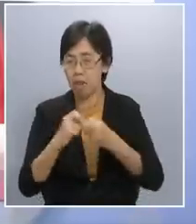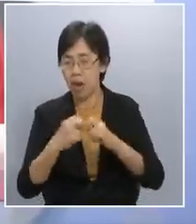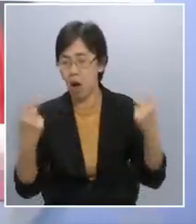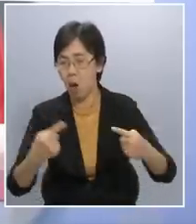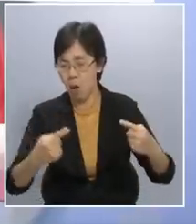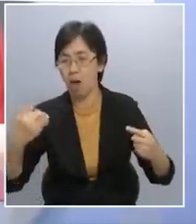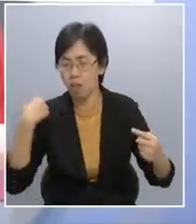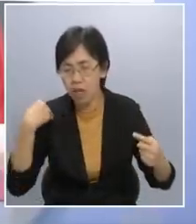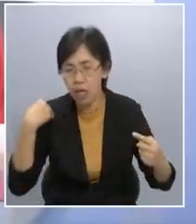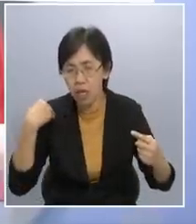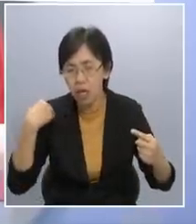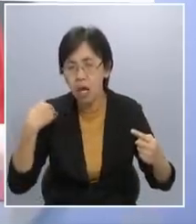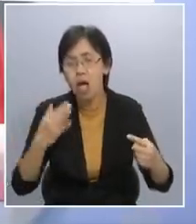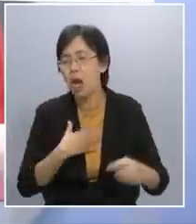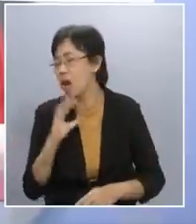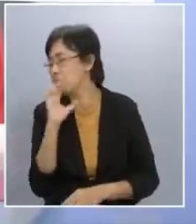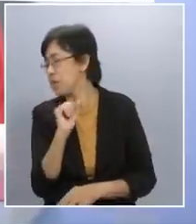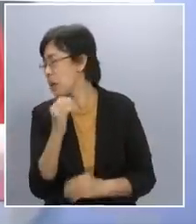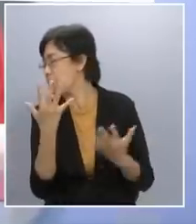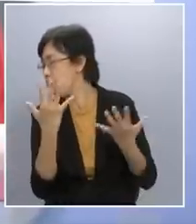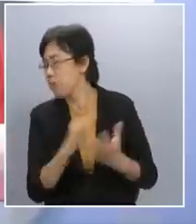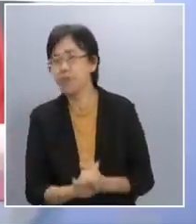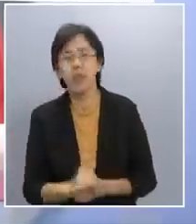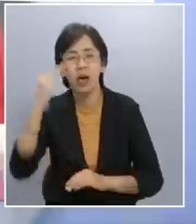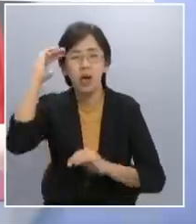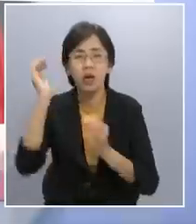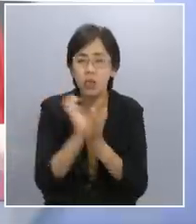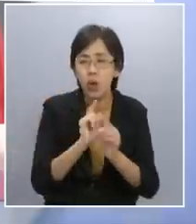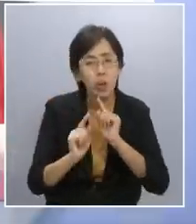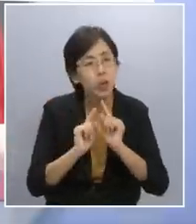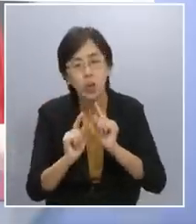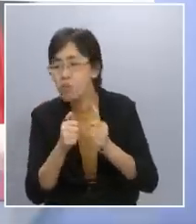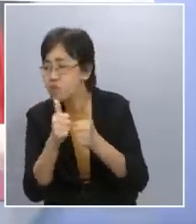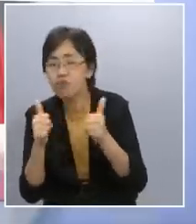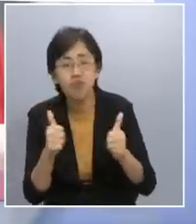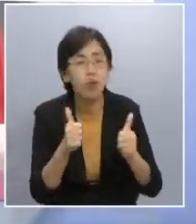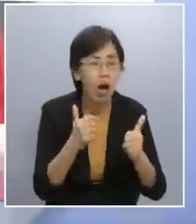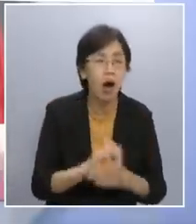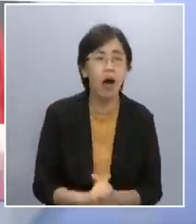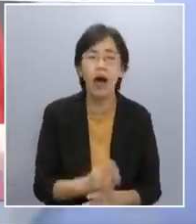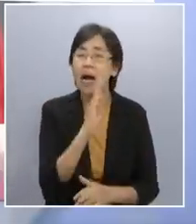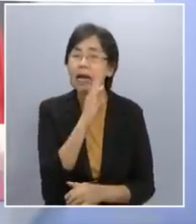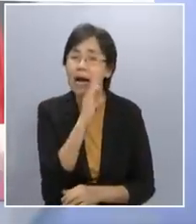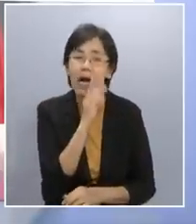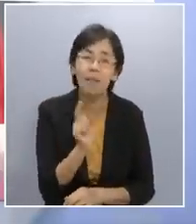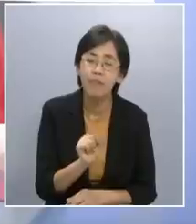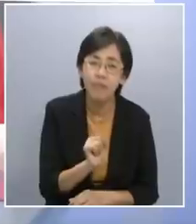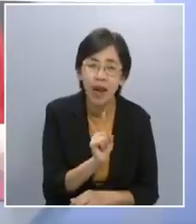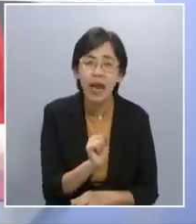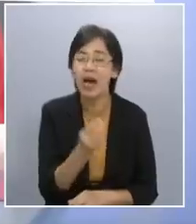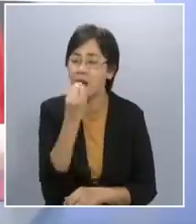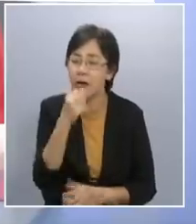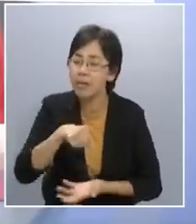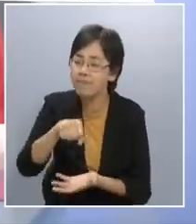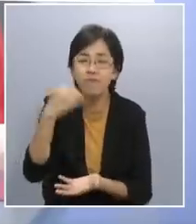ลังจากนั้นเราก็ไม่ได้สังเกตไงคือท่านก็ทักทายคนทั่วไปไงแล้วก็มีอะไรก็ช่วยให้ของกินให้อะไรอย่างเ